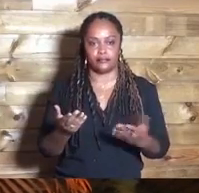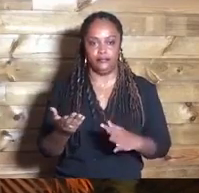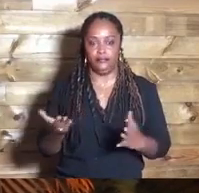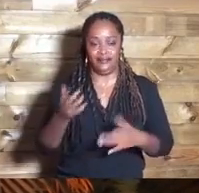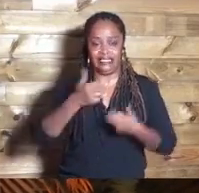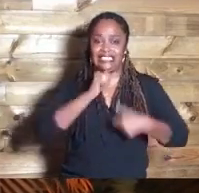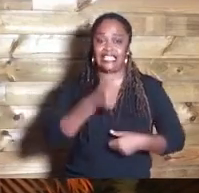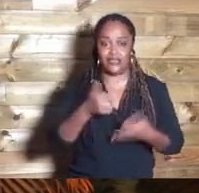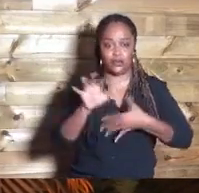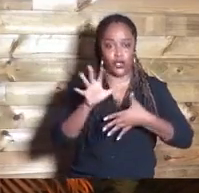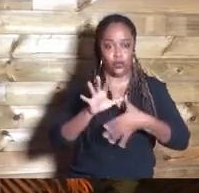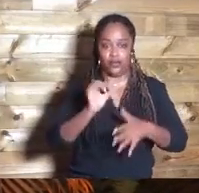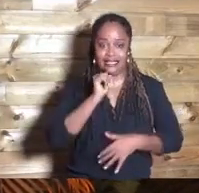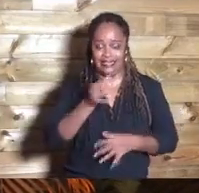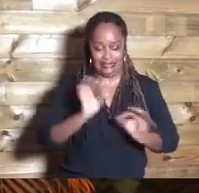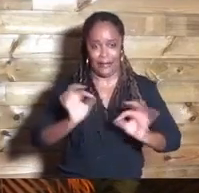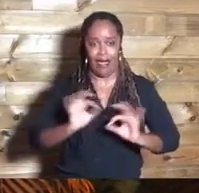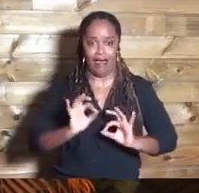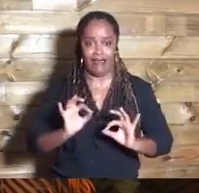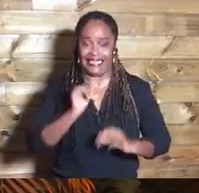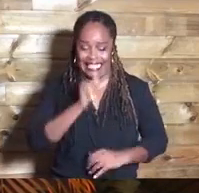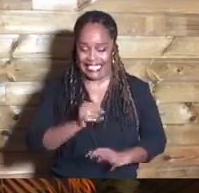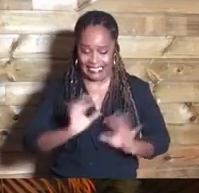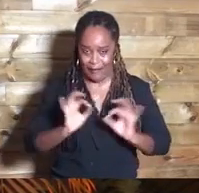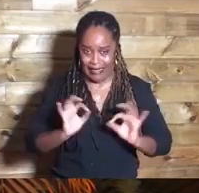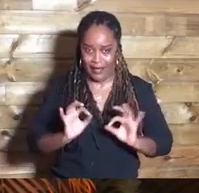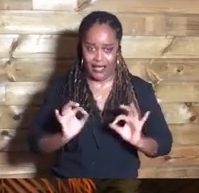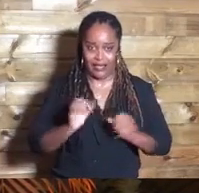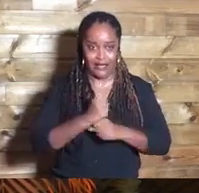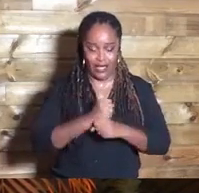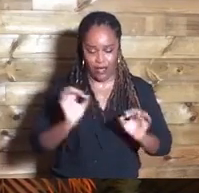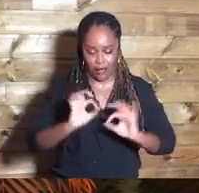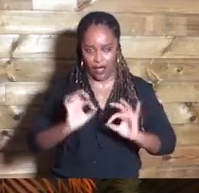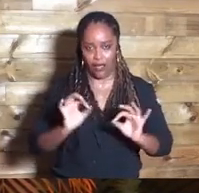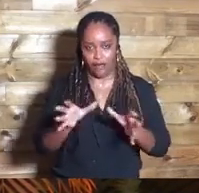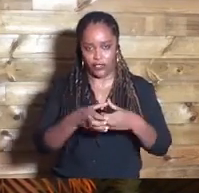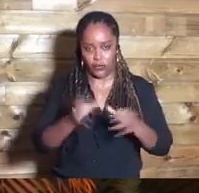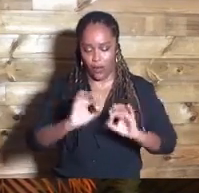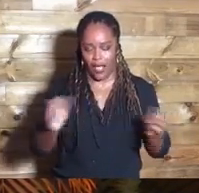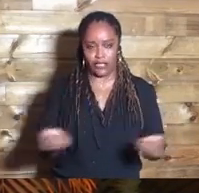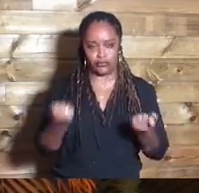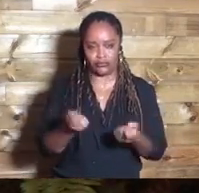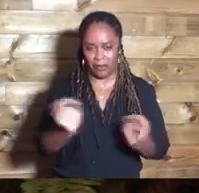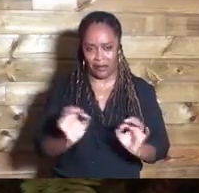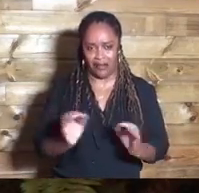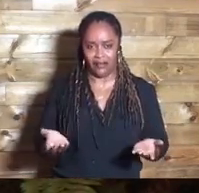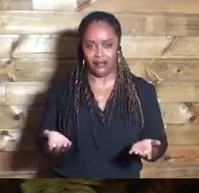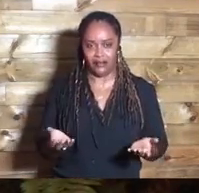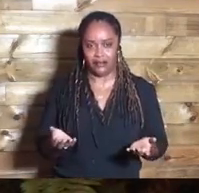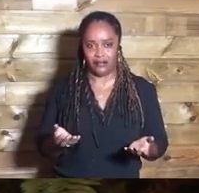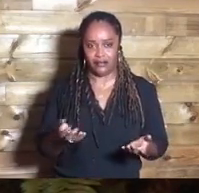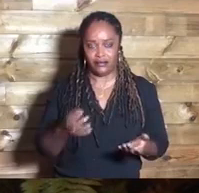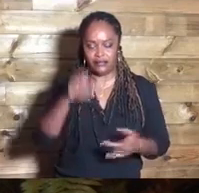En te cas, la politique son bité ka intéressé. Moi, j'ai l'occasion de travailler, faire des réunions avec des moun autour de l'éducation. En tant que moun en rectorat dit